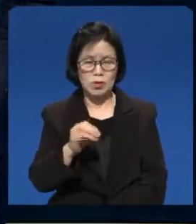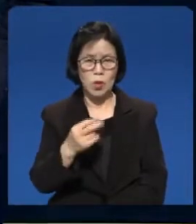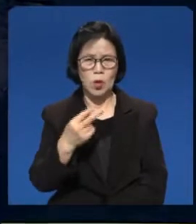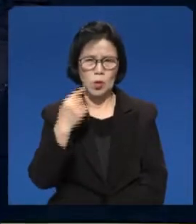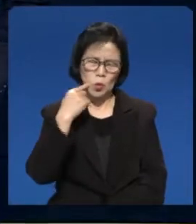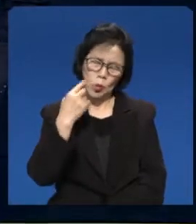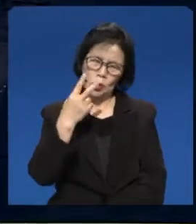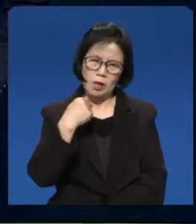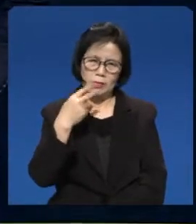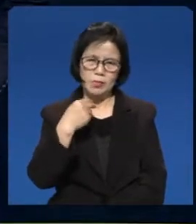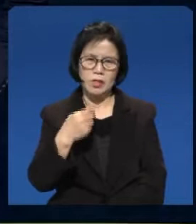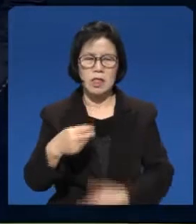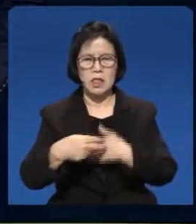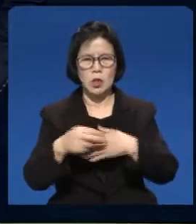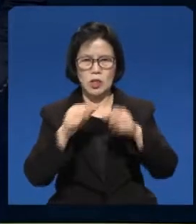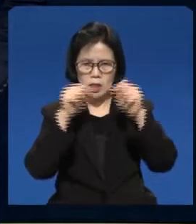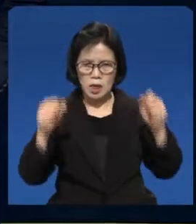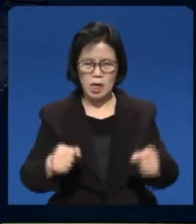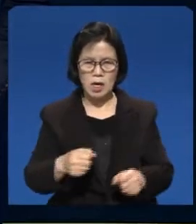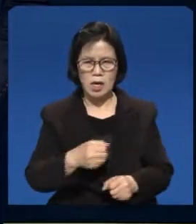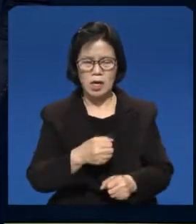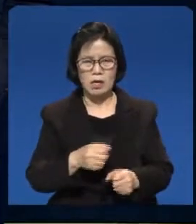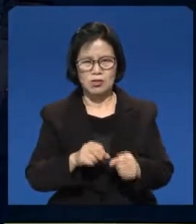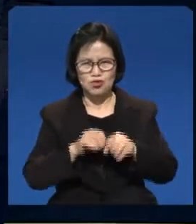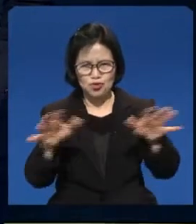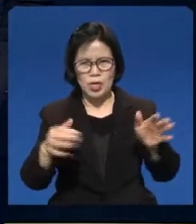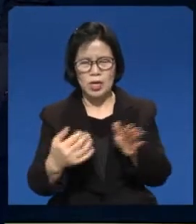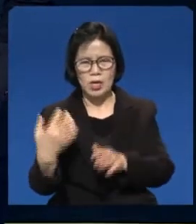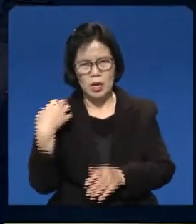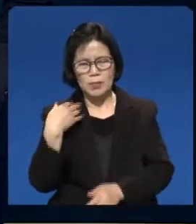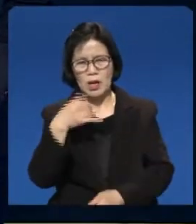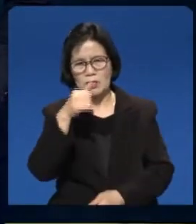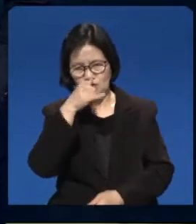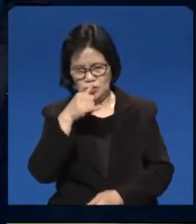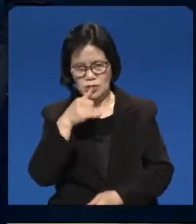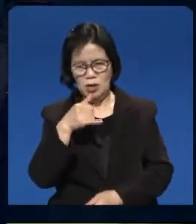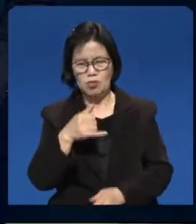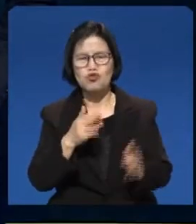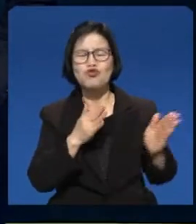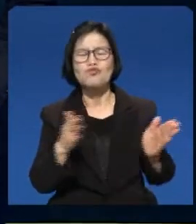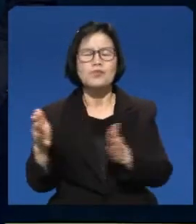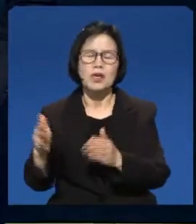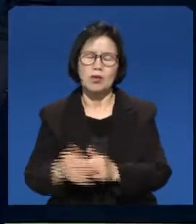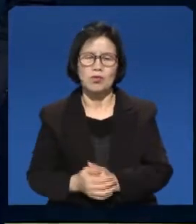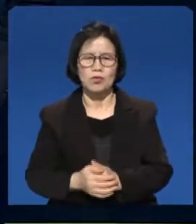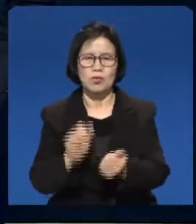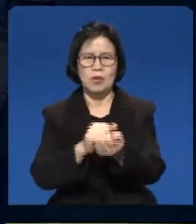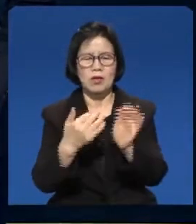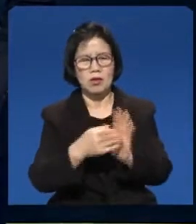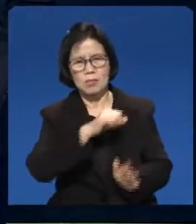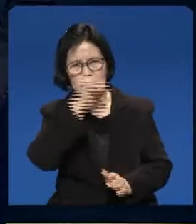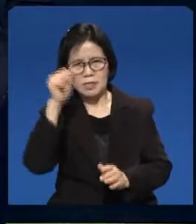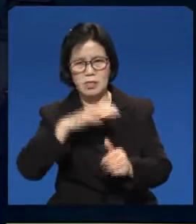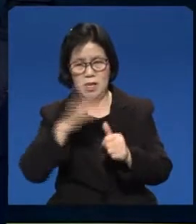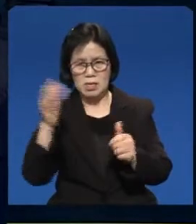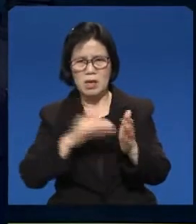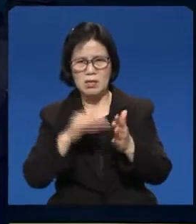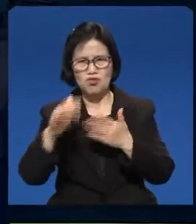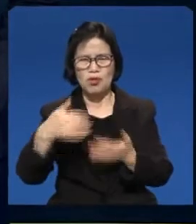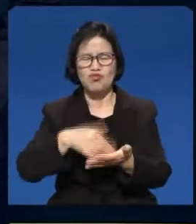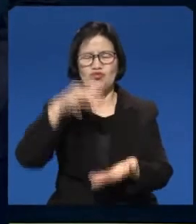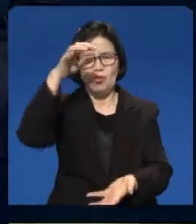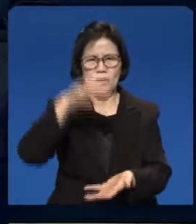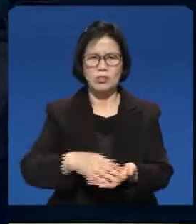수준으로 의료체계가 유행 규모 감당할 수 있다며 올 초 관리체계로 이행 준비하고 방역 패스 해제한 이후엔 누적 확진자